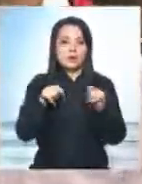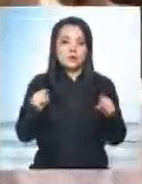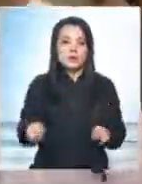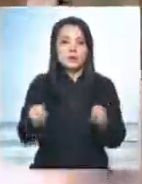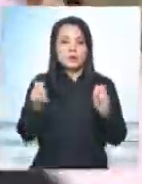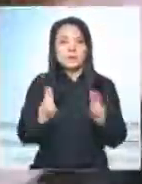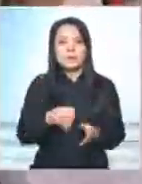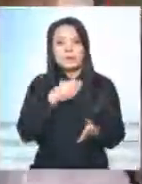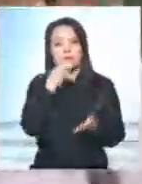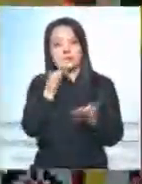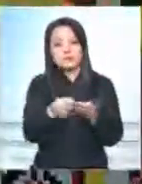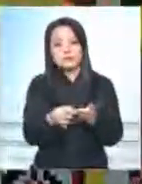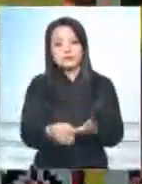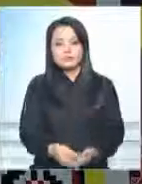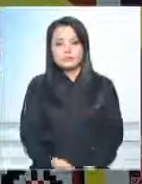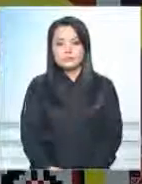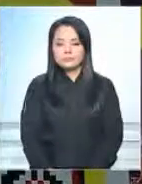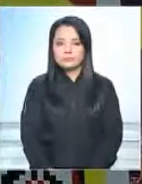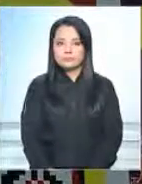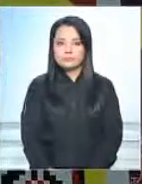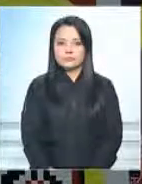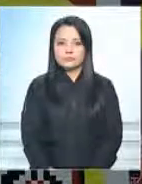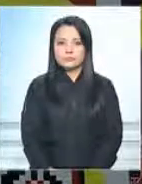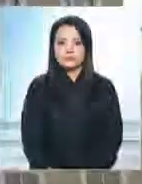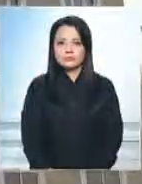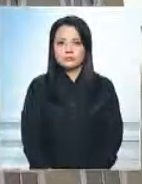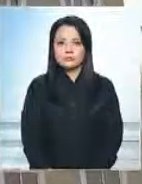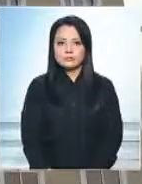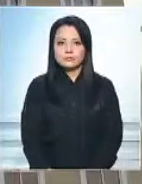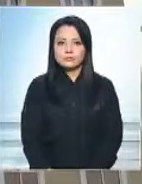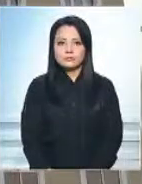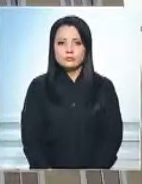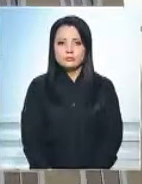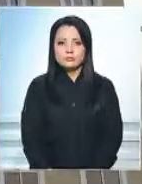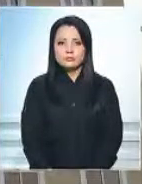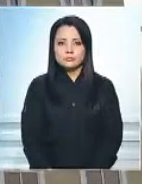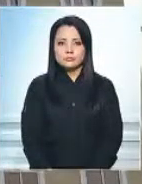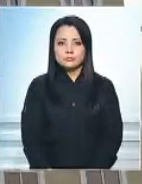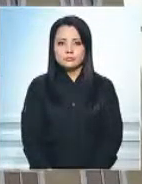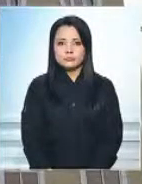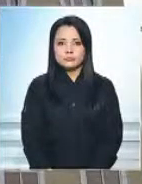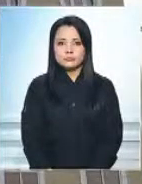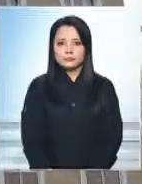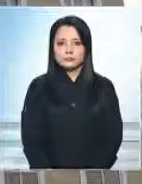курстары достық үйінен де ашылып отыр. Көп тілді меңгеру арқылы әлемдік нарықта бәсекелес атануға, жаңа технологиялар тілін табуға және ғылым